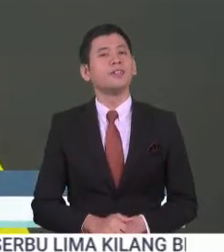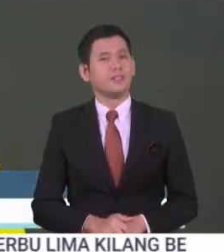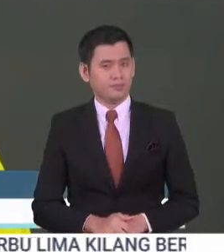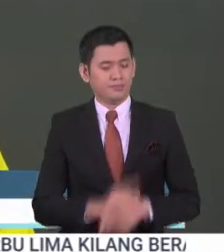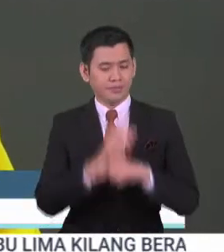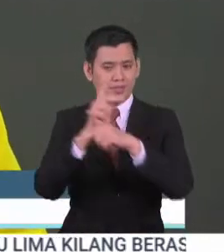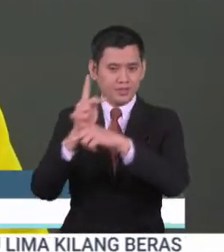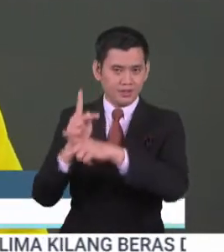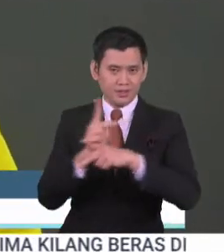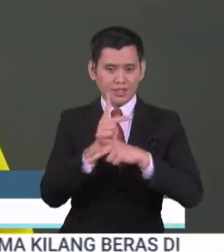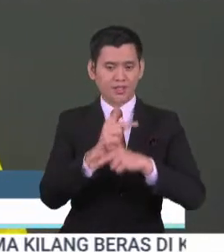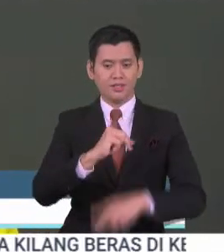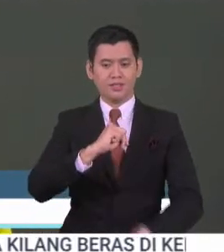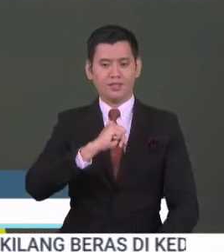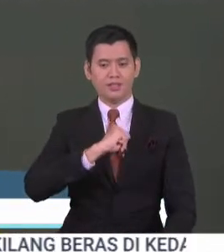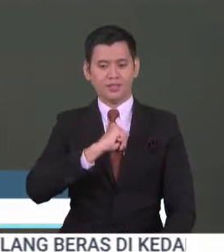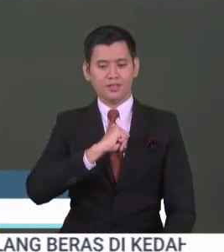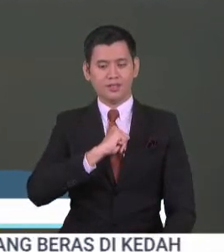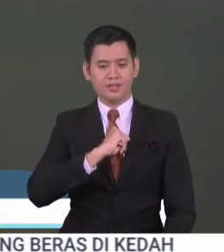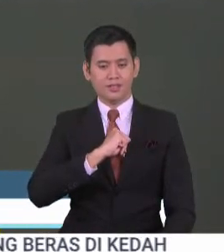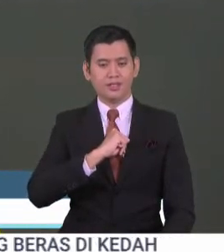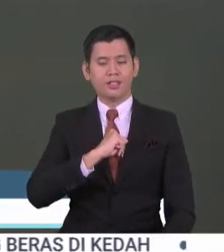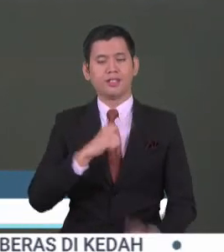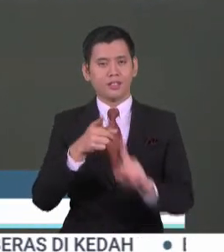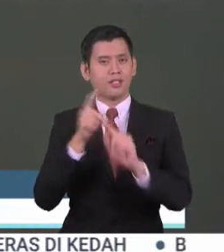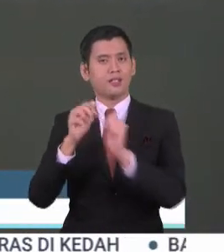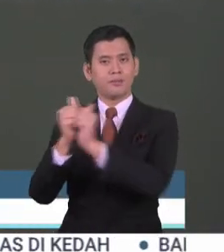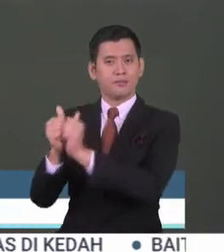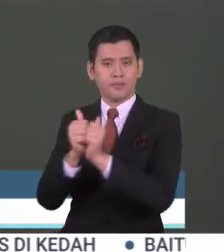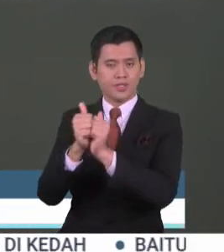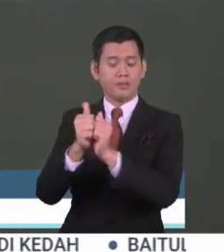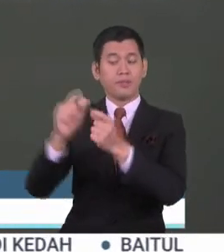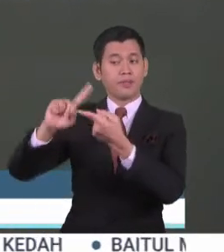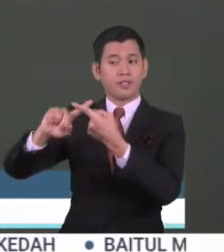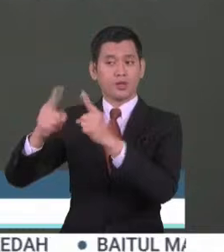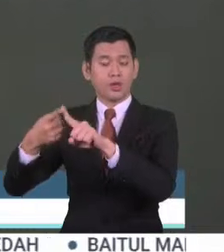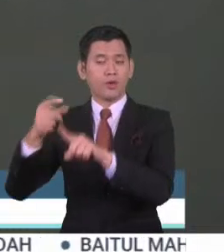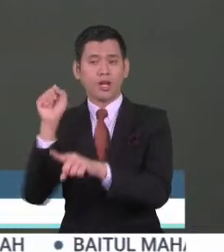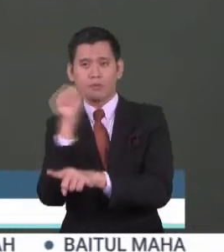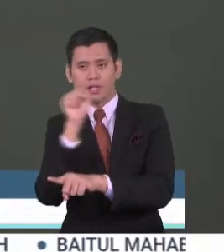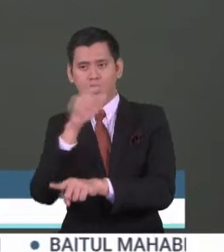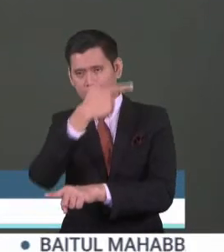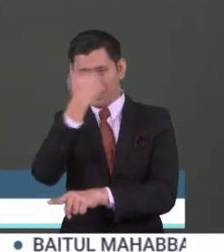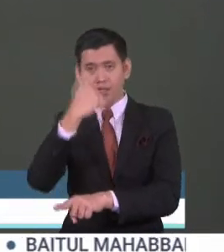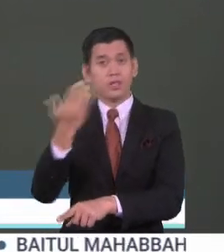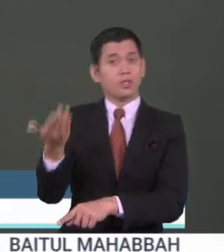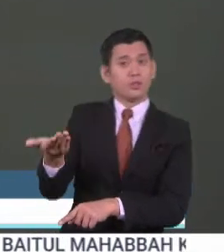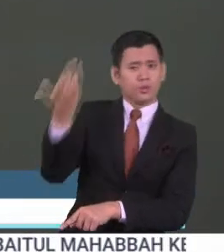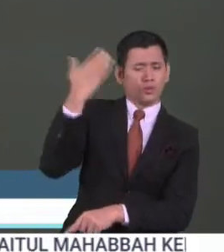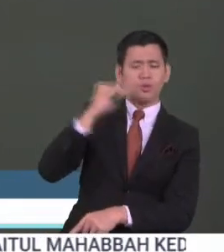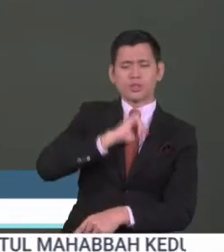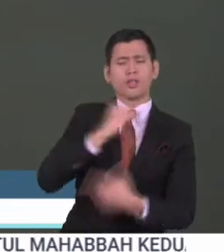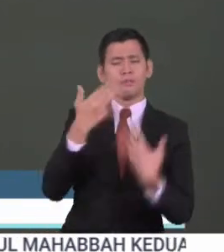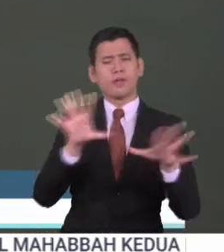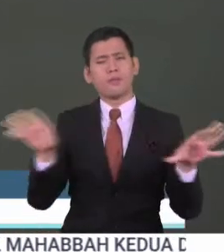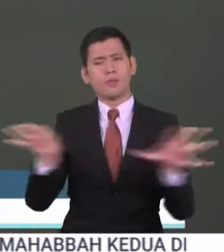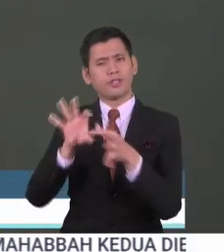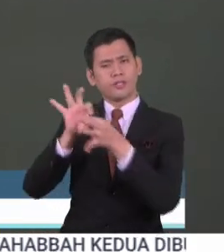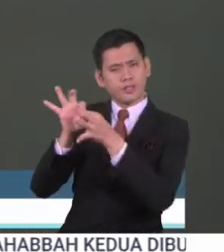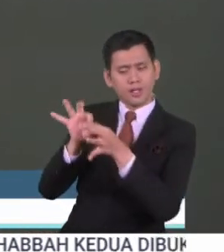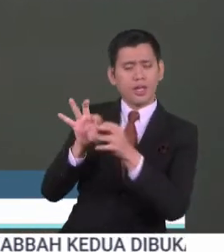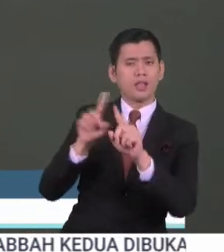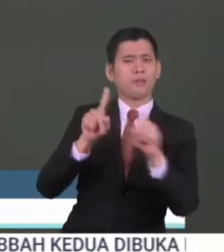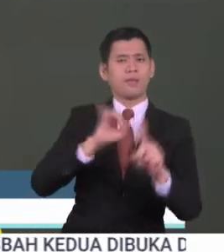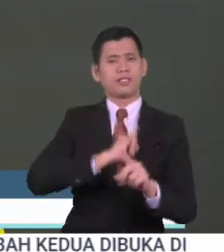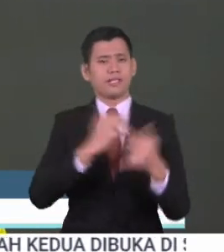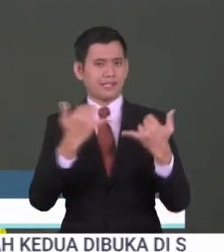pertahankan diri saya daripada featuring ni semua sebab saya dah banyak buat kolaborasi sebelum ni dan saya nak fokus dengan